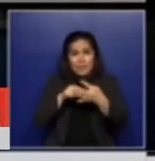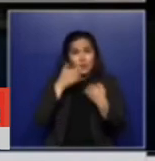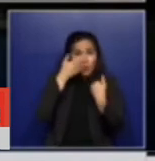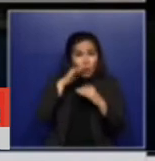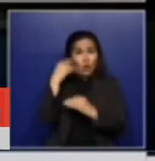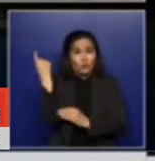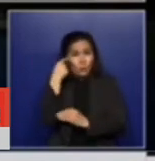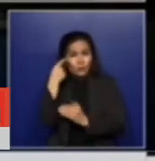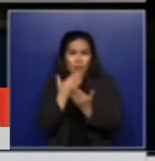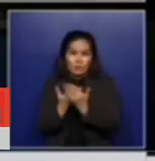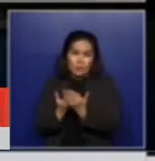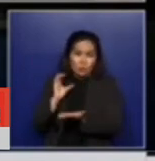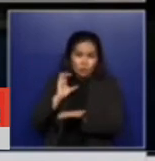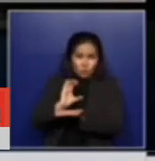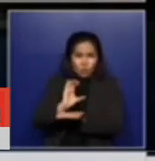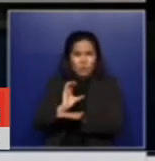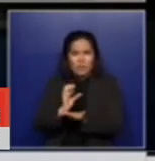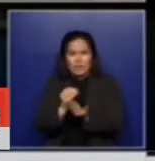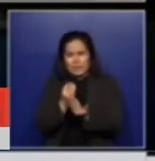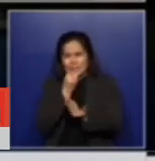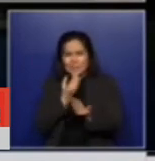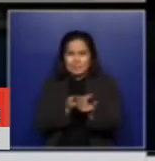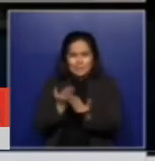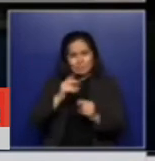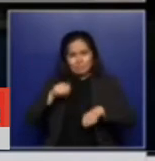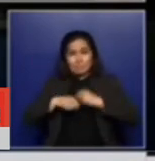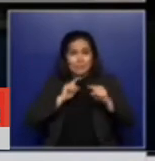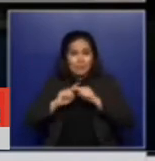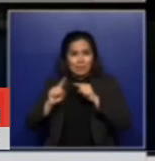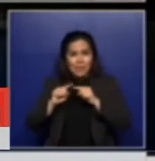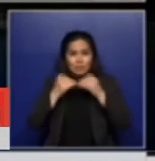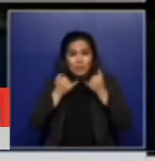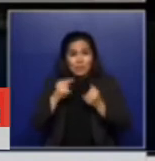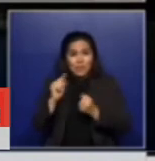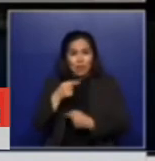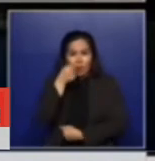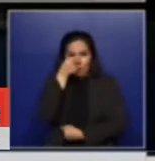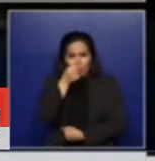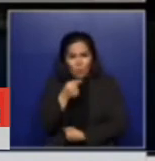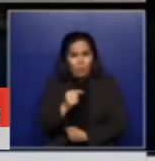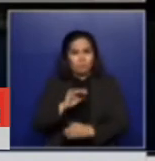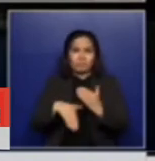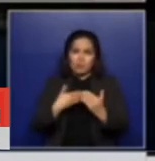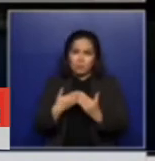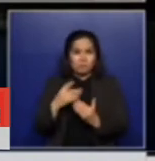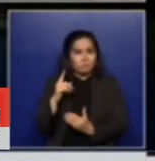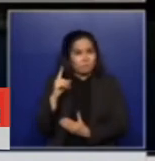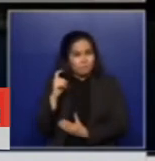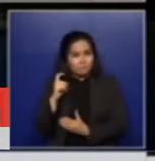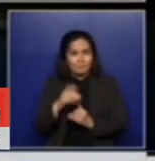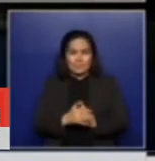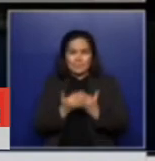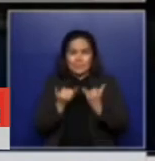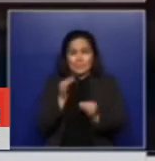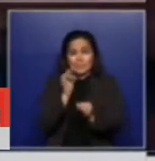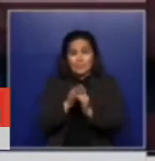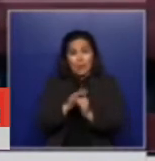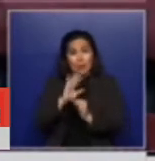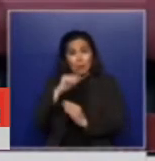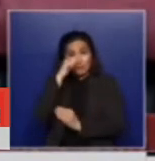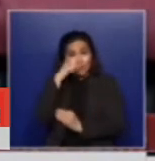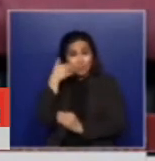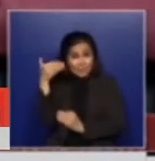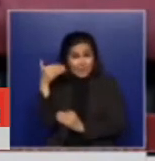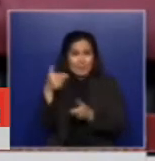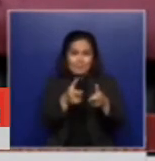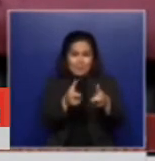ที่ยวลงทุนการบริโภคภายในมันติดลบหมดครับอย่างไรก็ตามครับรายงานธนาคารแห่งประเทศไทยเนี่ยส่วน